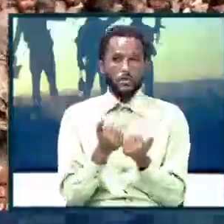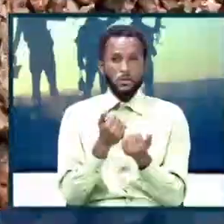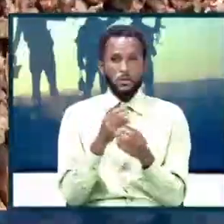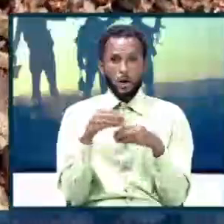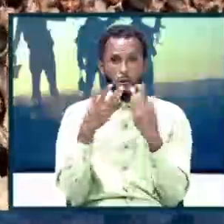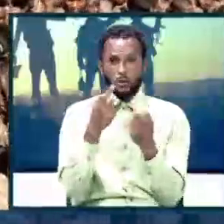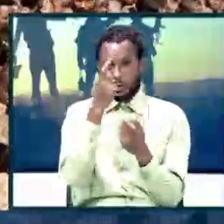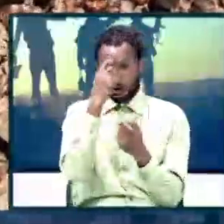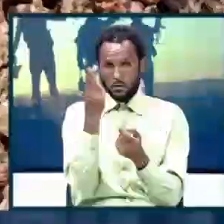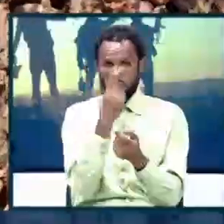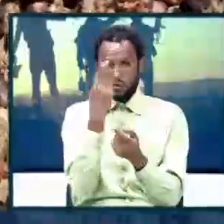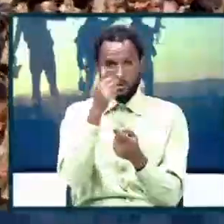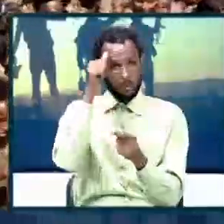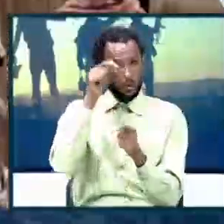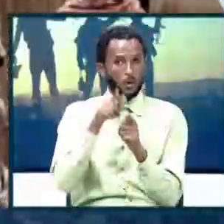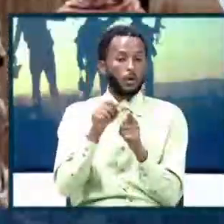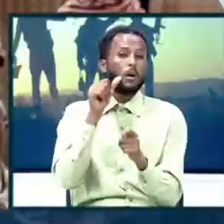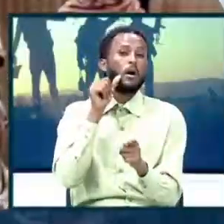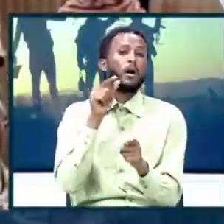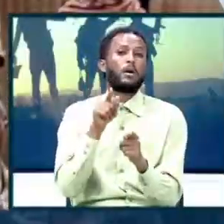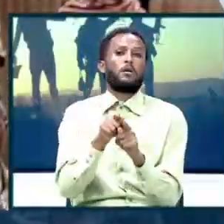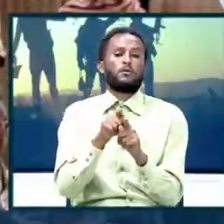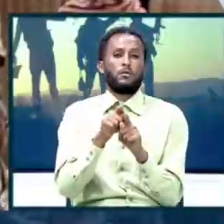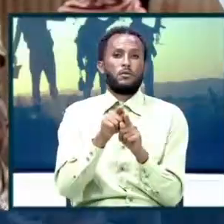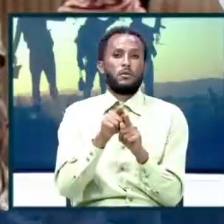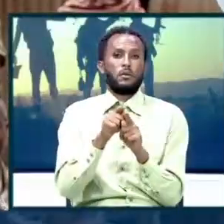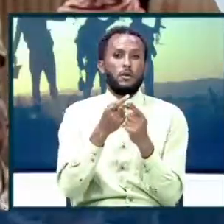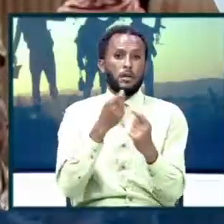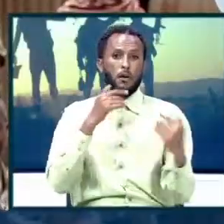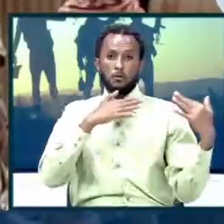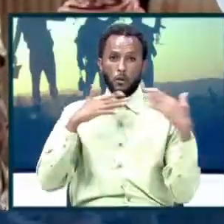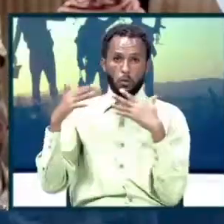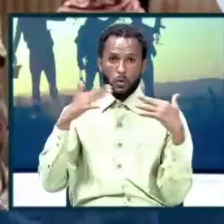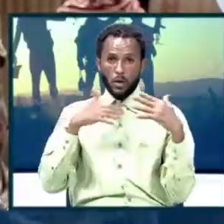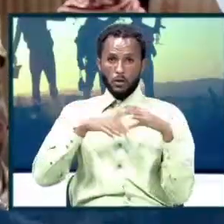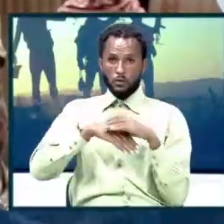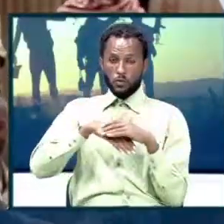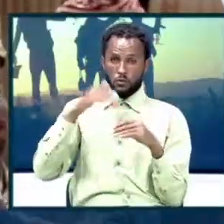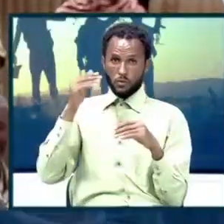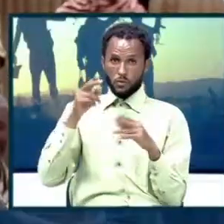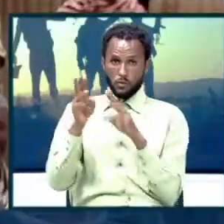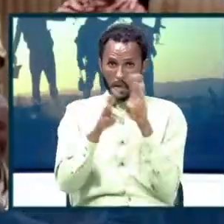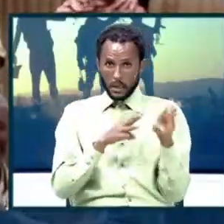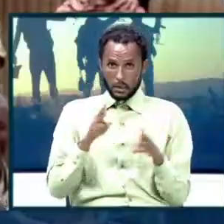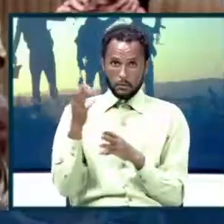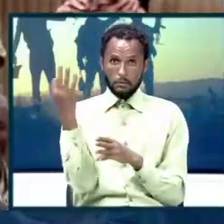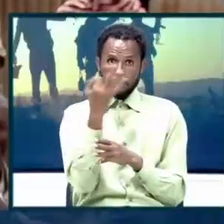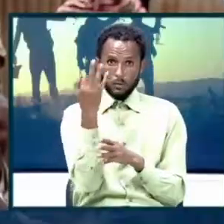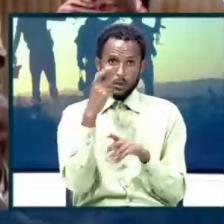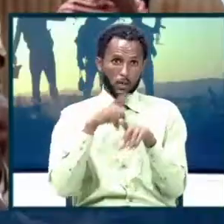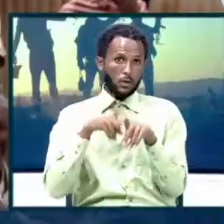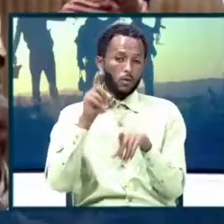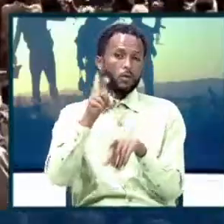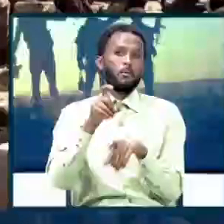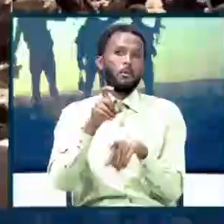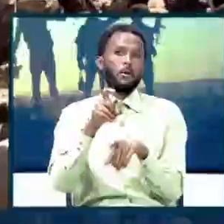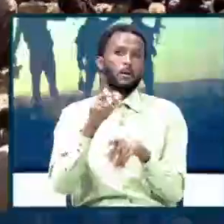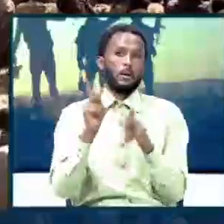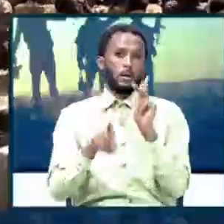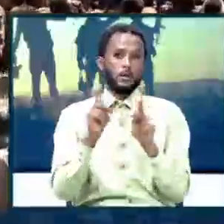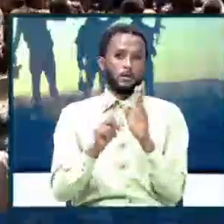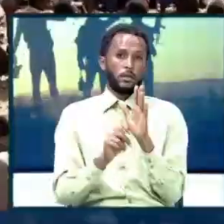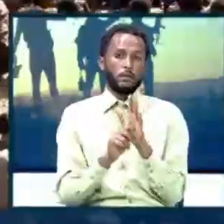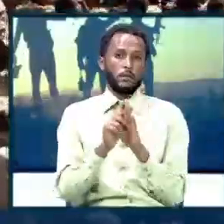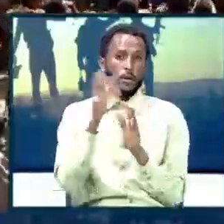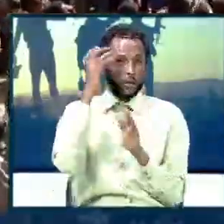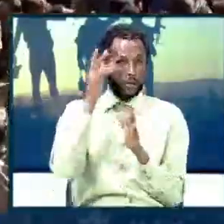ተጠቂምኩም ኣሕዋትኩም ኣሓትኩም ካብ ጦርነት ዝወፅሉ መንገዲ ዝተሰውኩሉ ግዜ ክኾነልኩም ኢለ ይምነ። ህዝብን መንግስትን